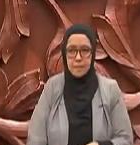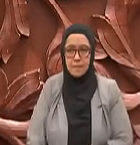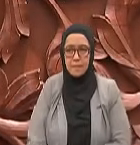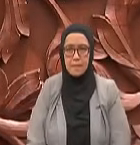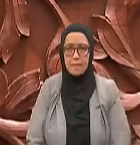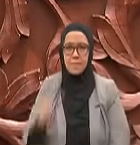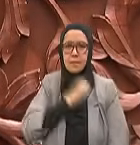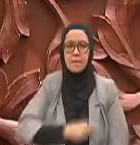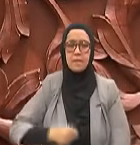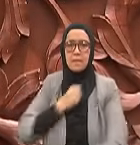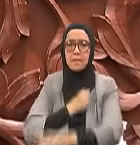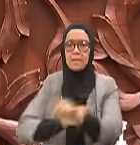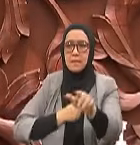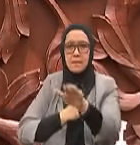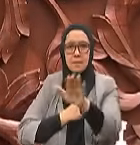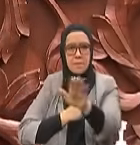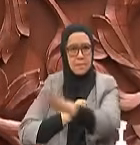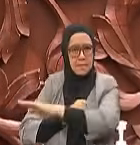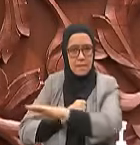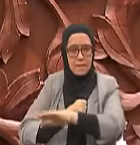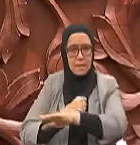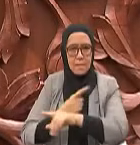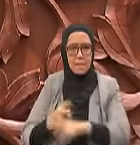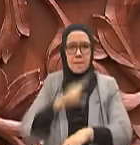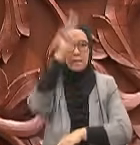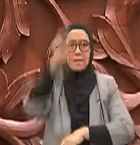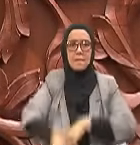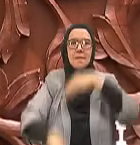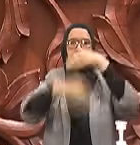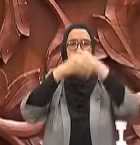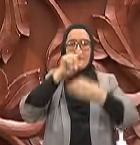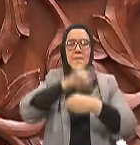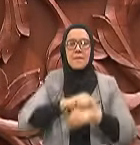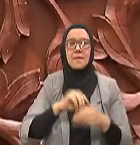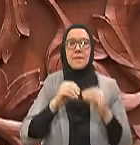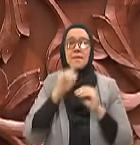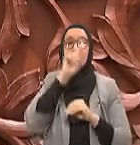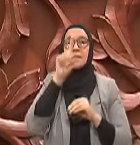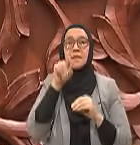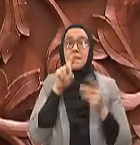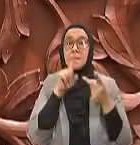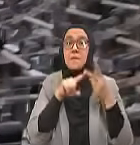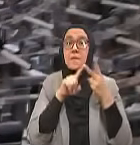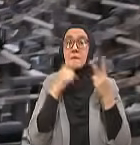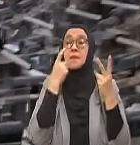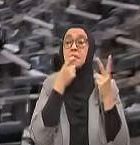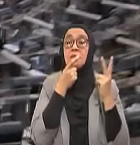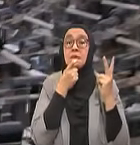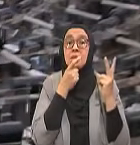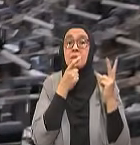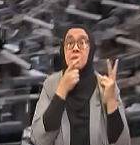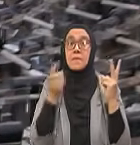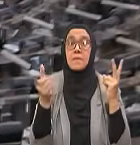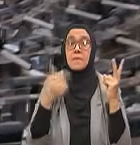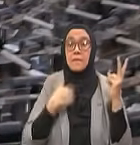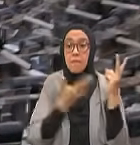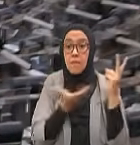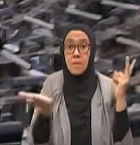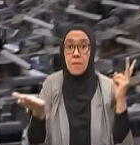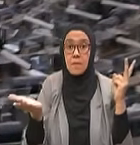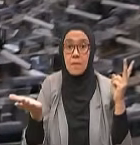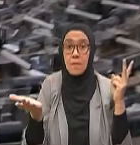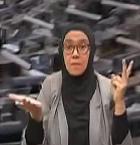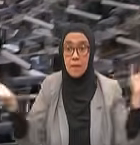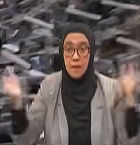Mama soalan tambahan 62d seperti sini kalau tak ada sebagian